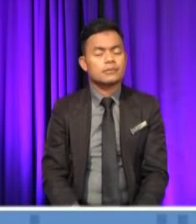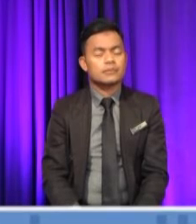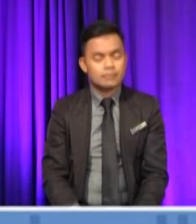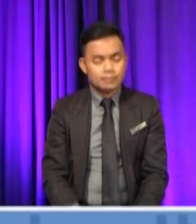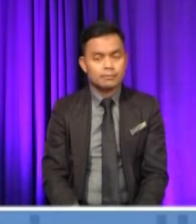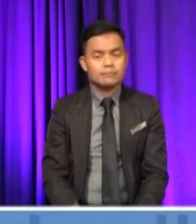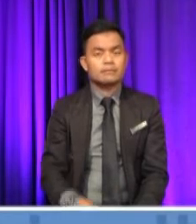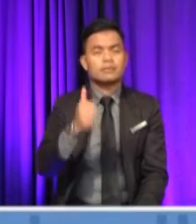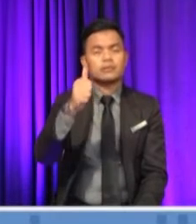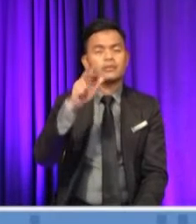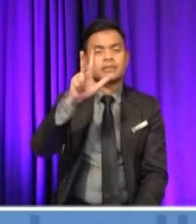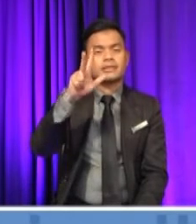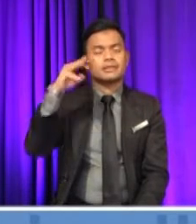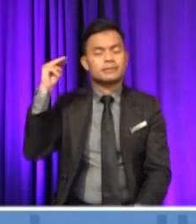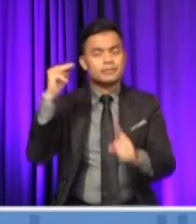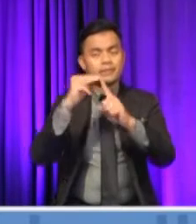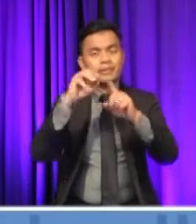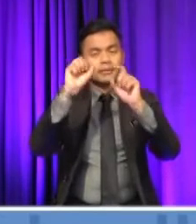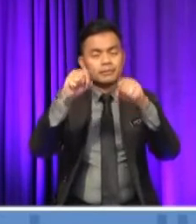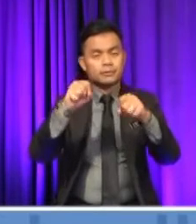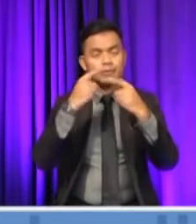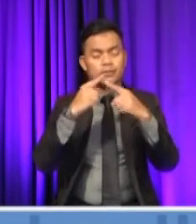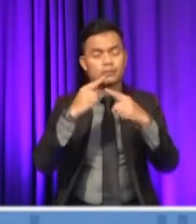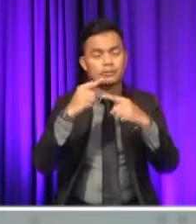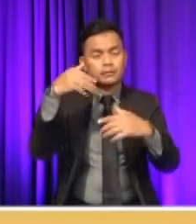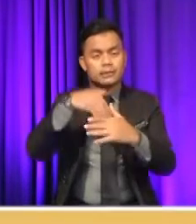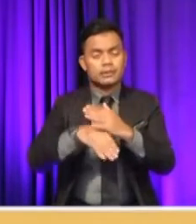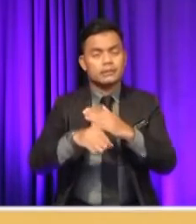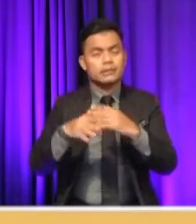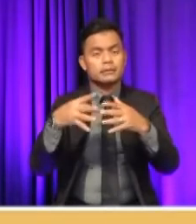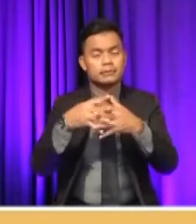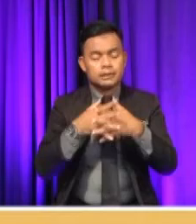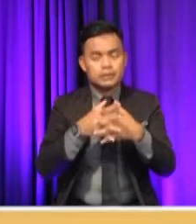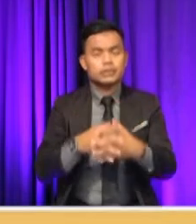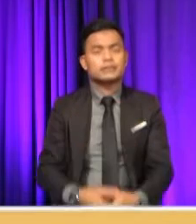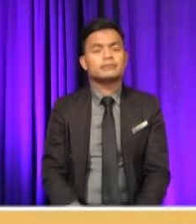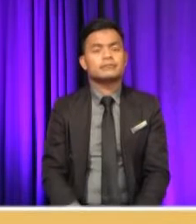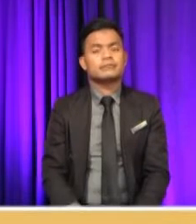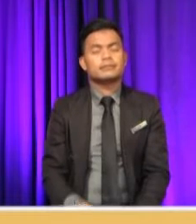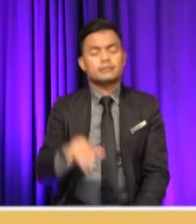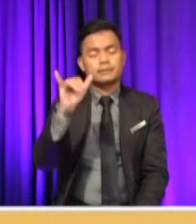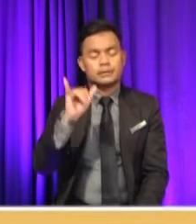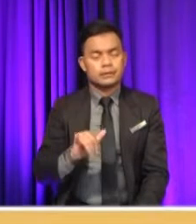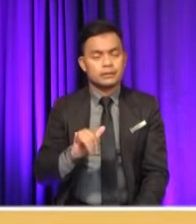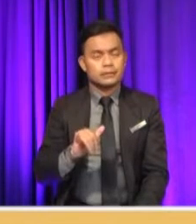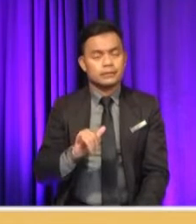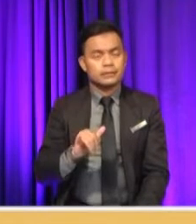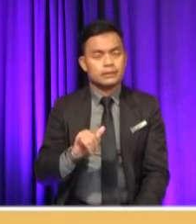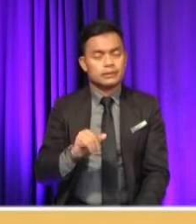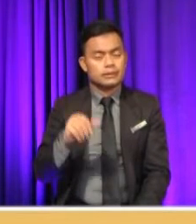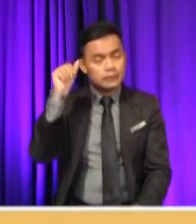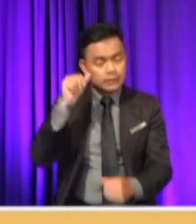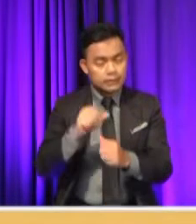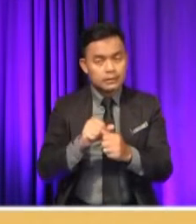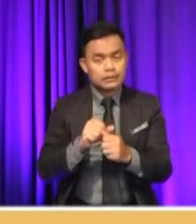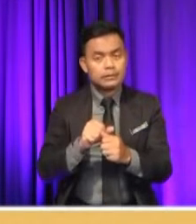Okey, bagus. 3 markah Boleh juga jawab dalam bahasa Inggeris, tak kisah Janji betul ejaan Betul. dia. Okey.